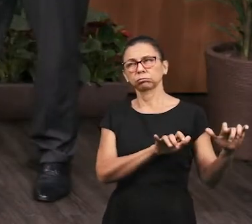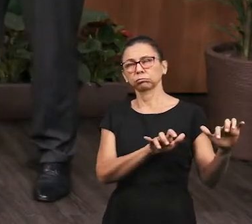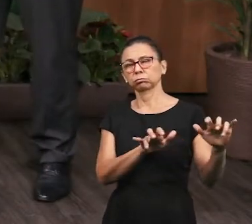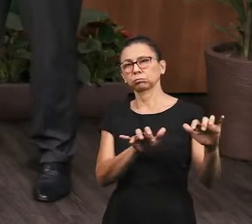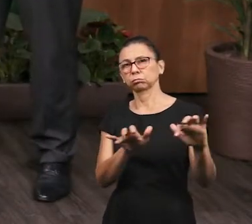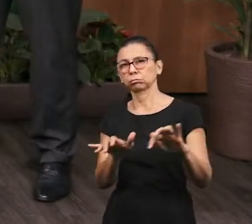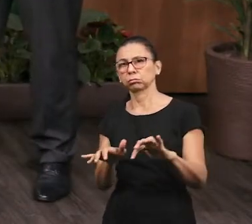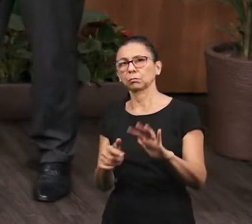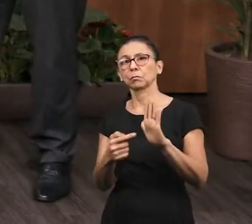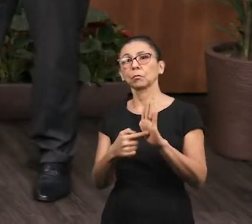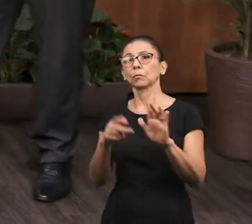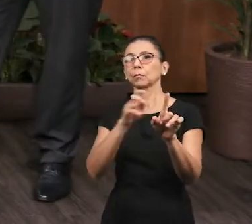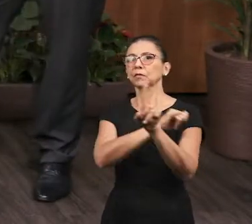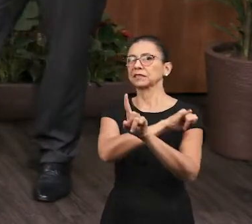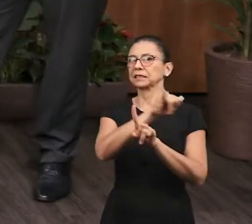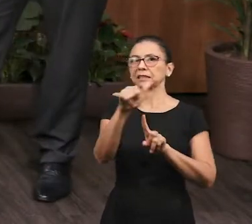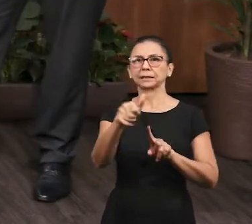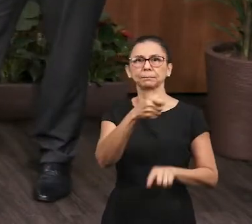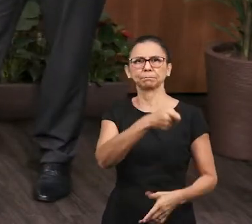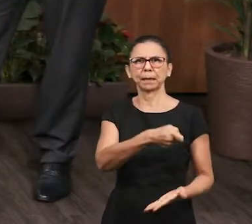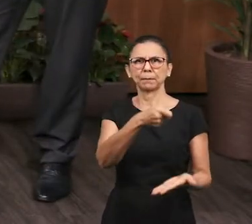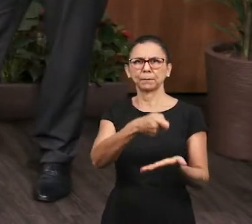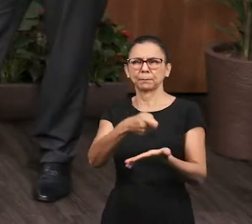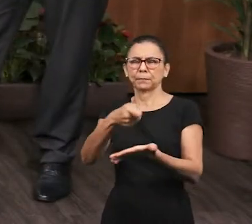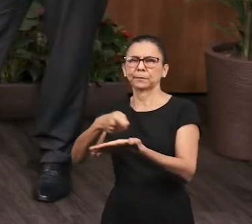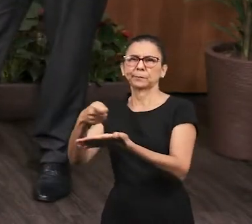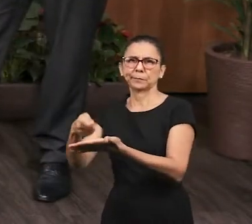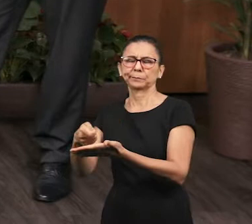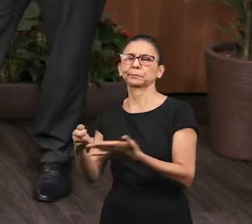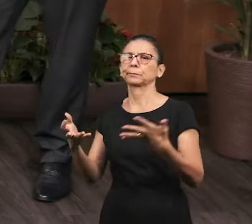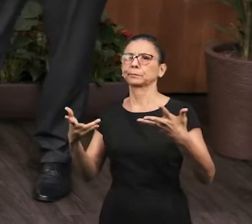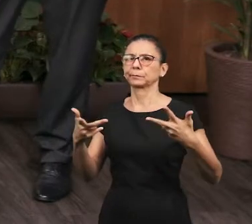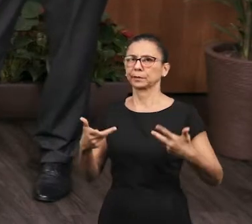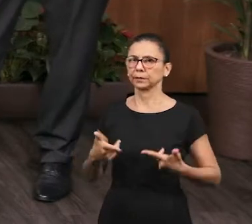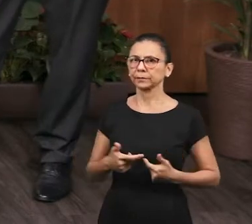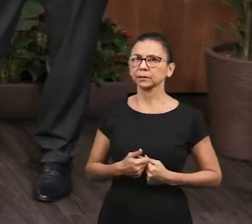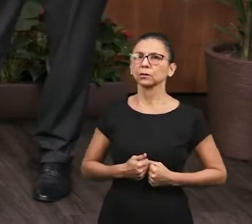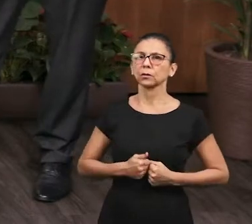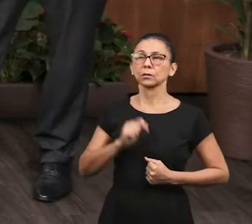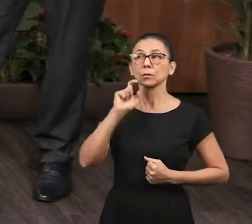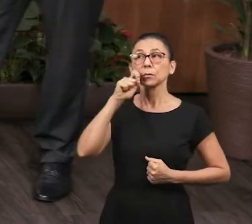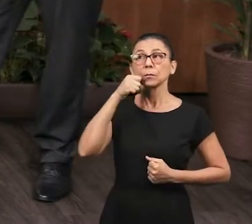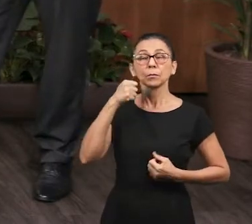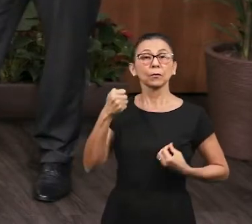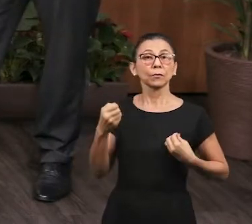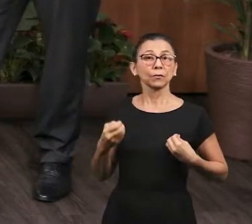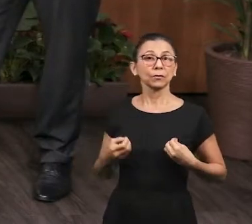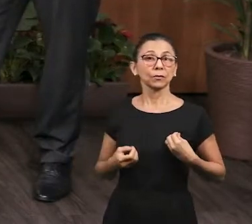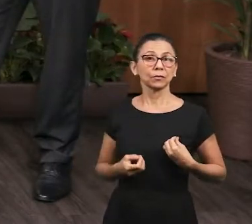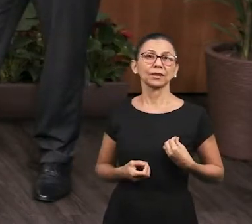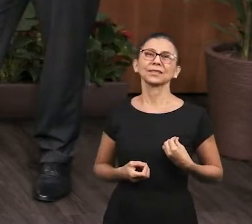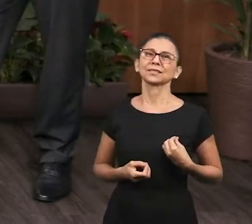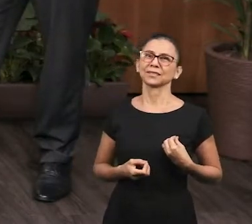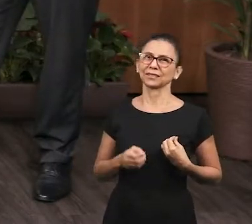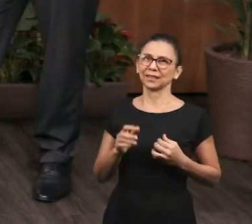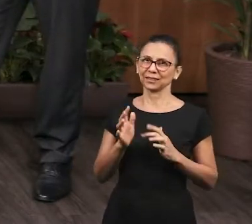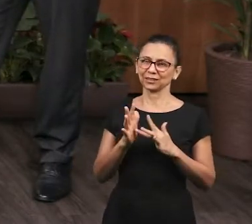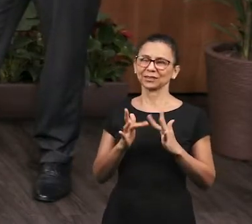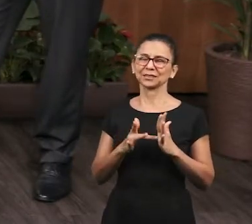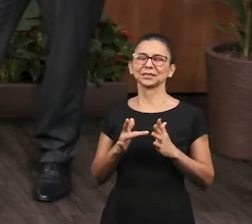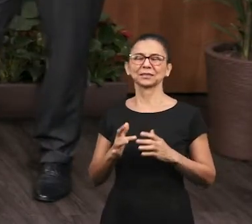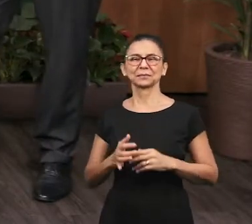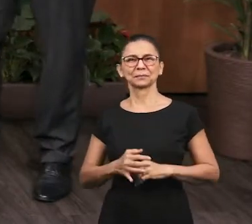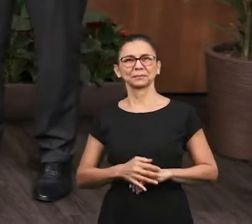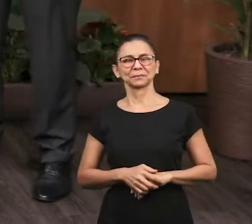каждый день, это пророчество о Господе Иисусе. Это живой хлеб, как написано